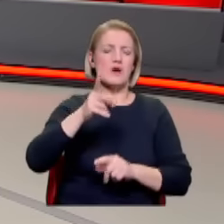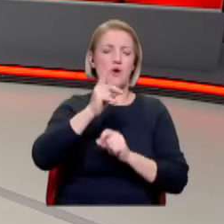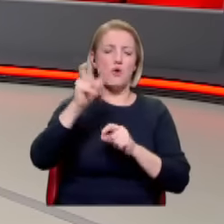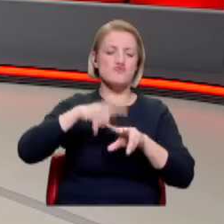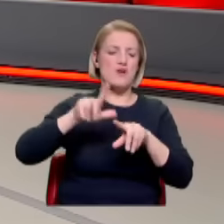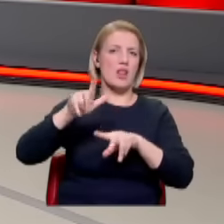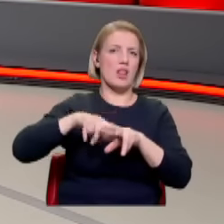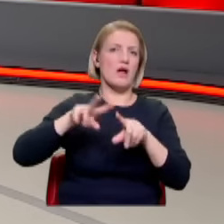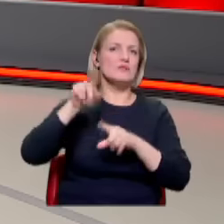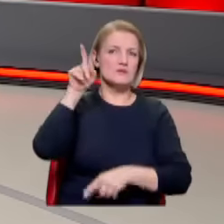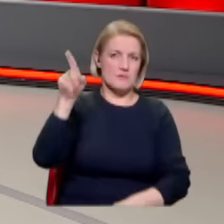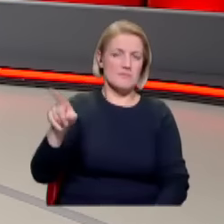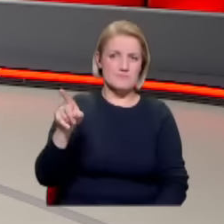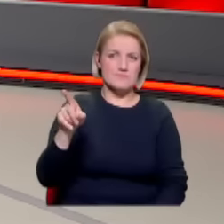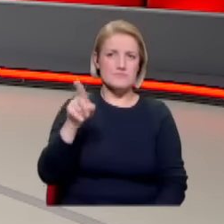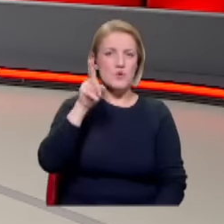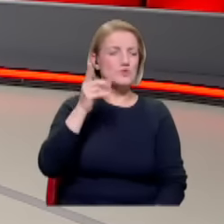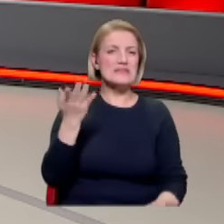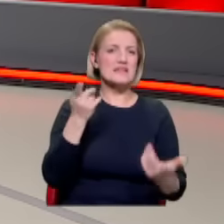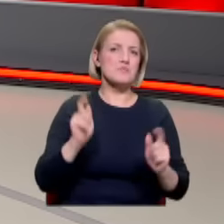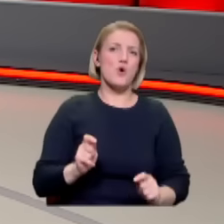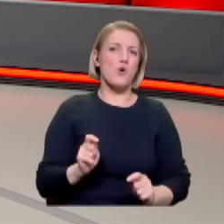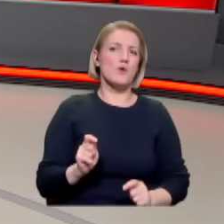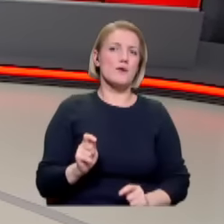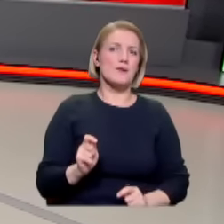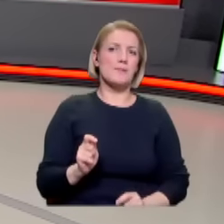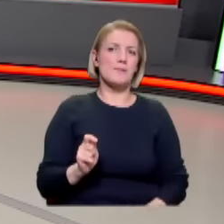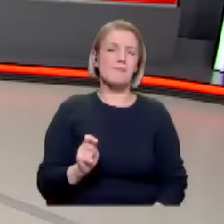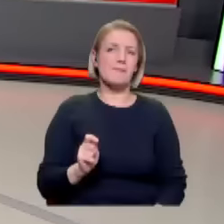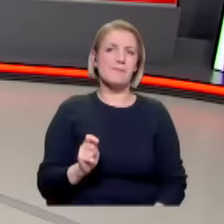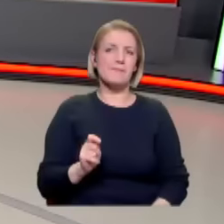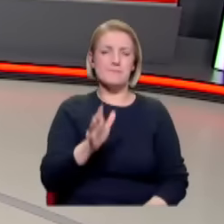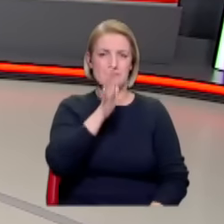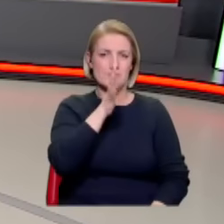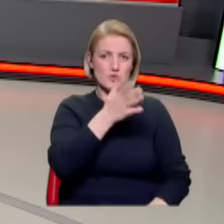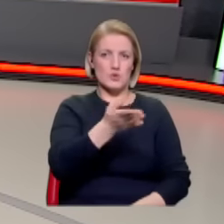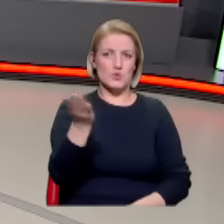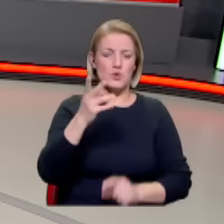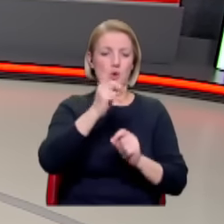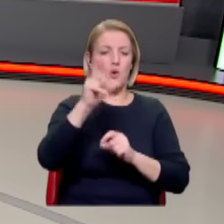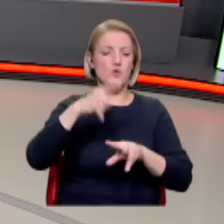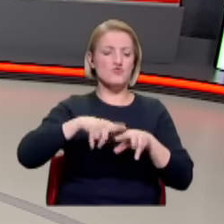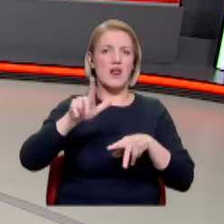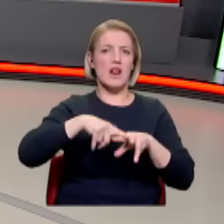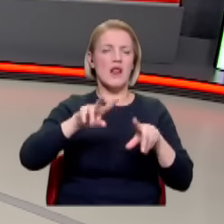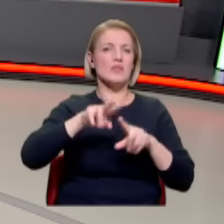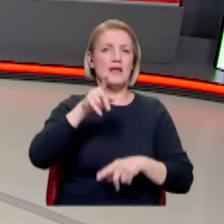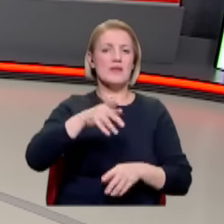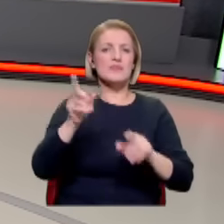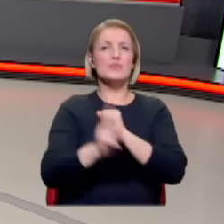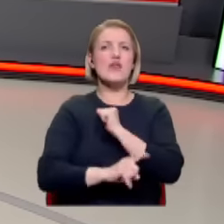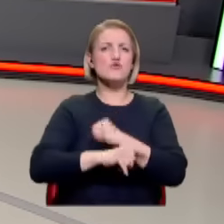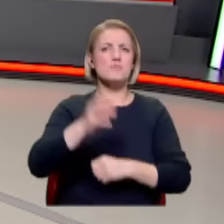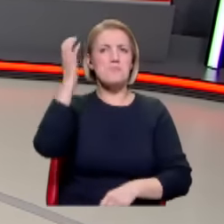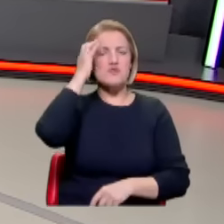çağrısı yapıyor da. Onu da nasıl yapıyor yani? Biliyorsunuz Öcalan'ı, terörist başını meclise